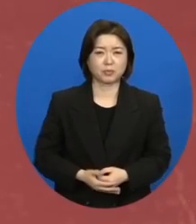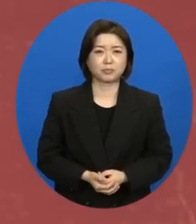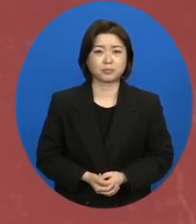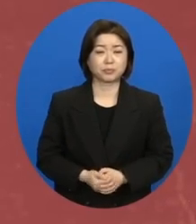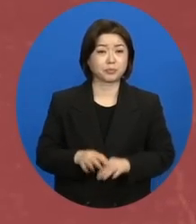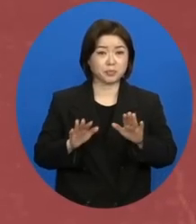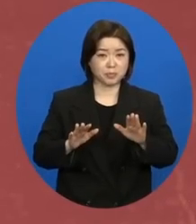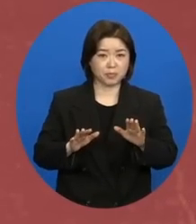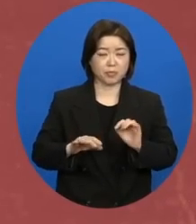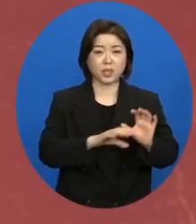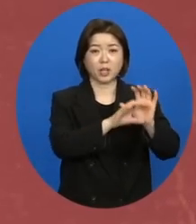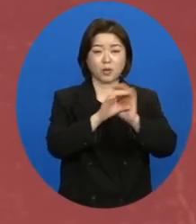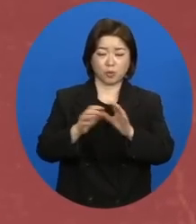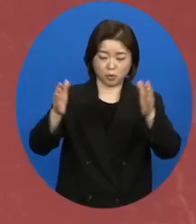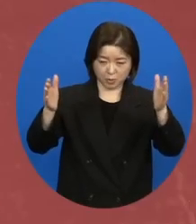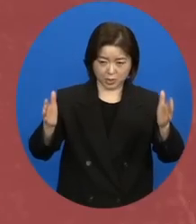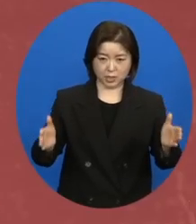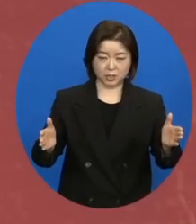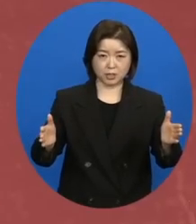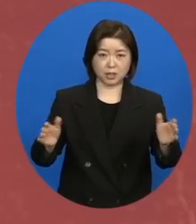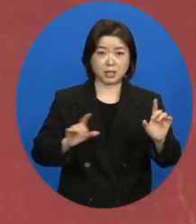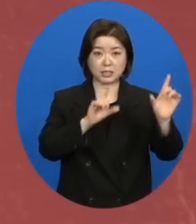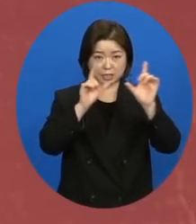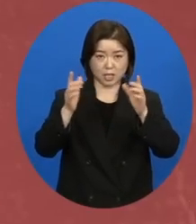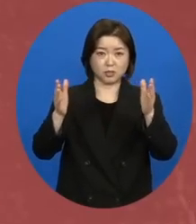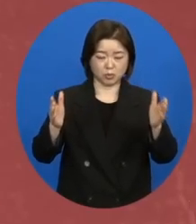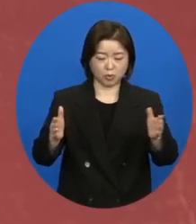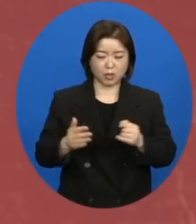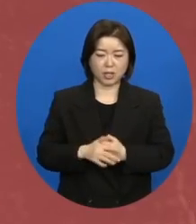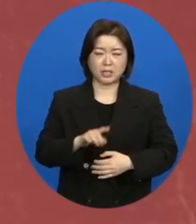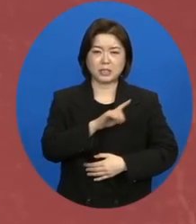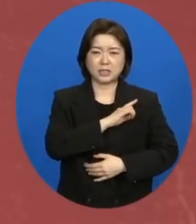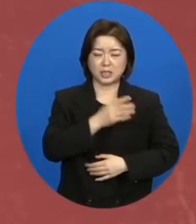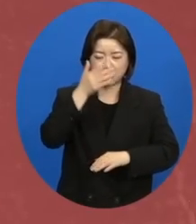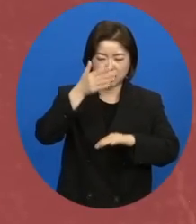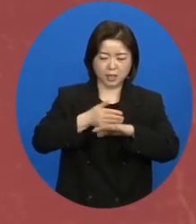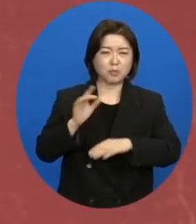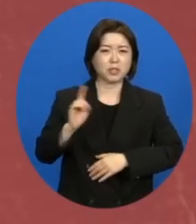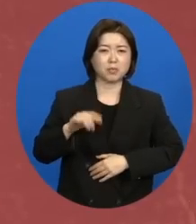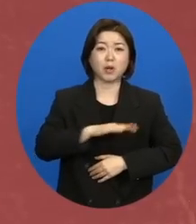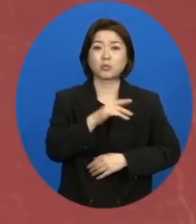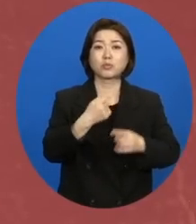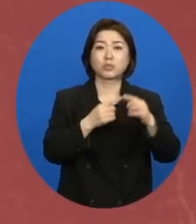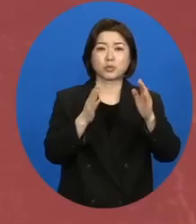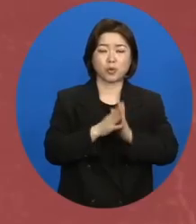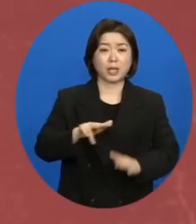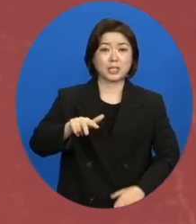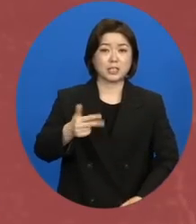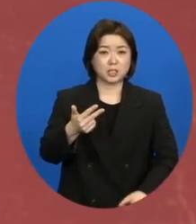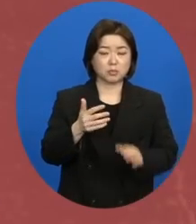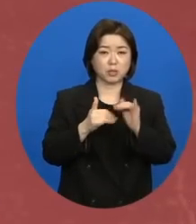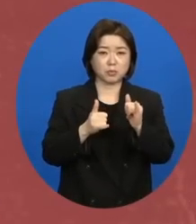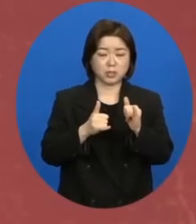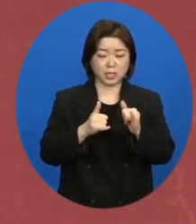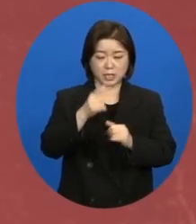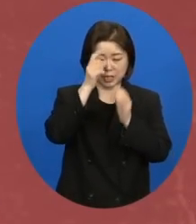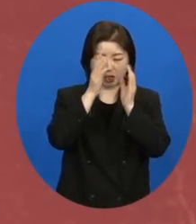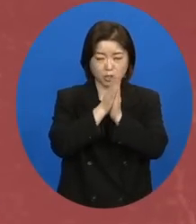저는 이번에 코로나 기간을 지내면서 제일 감사한 게 우리에게는 700명의 기도의